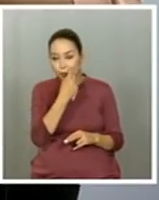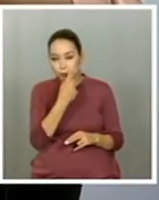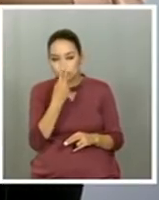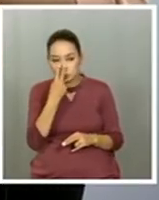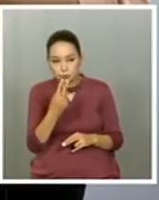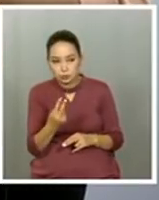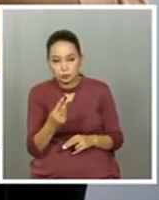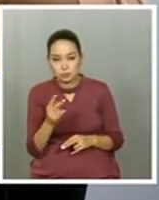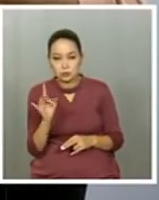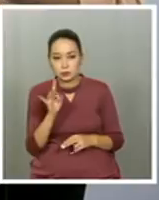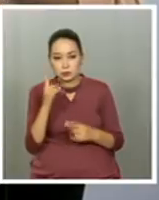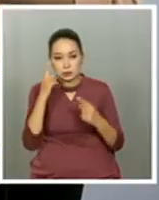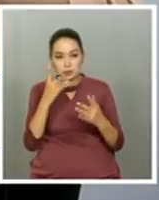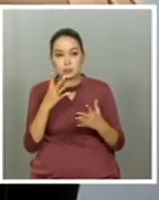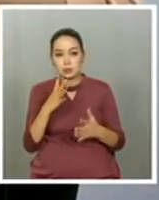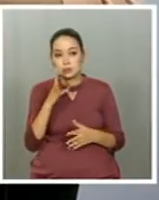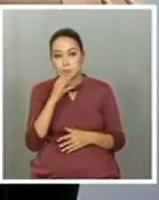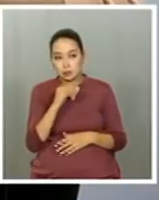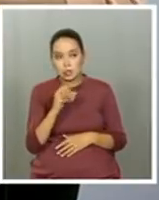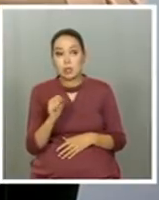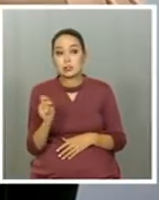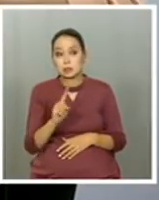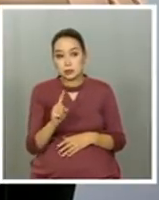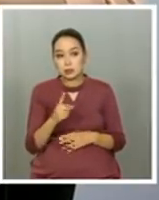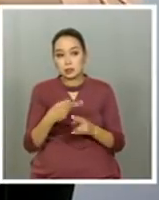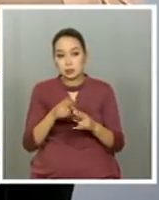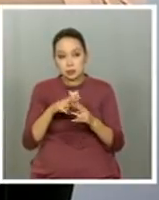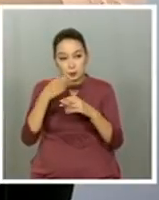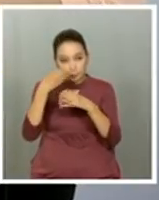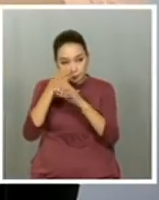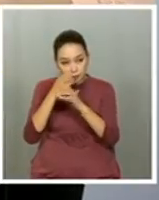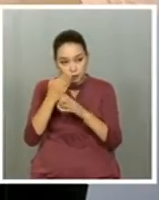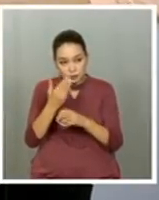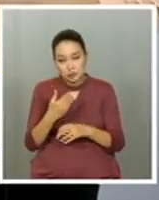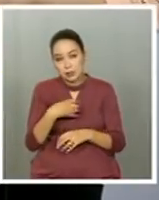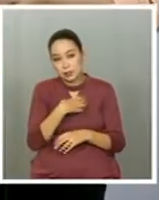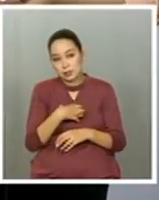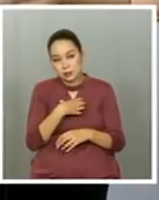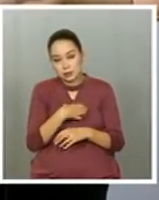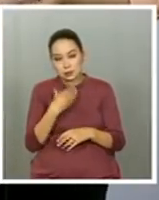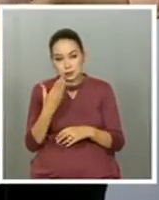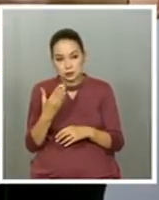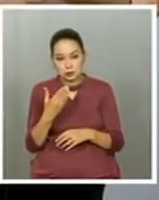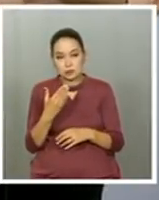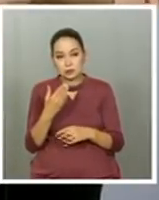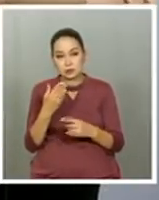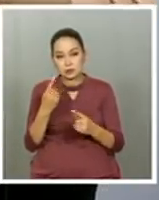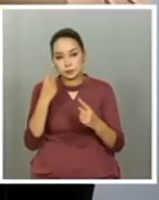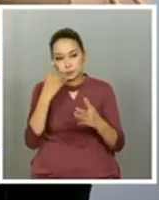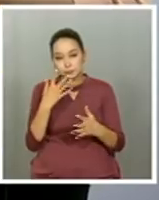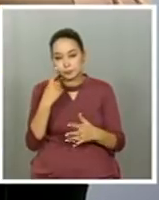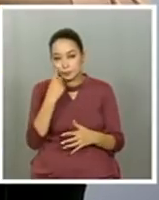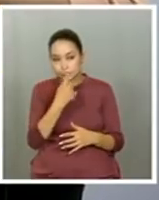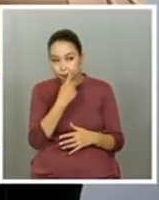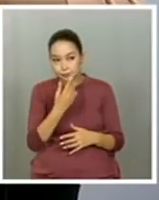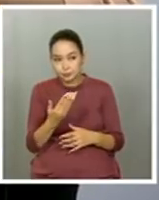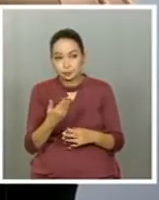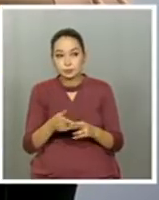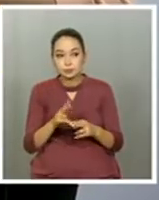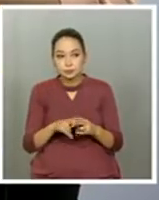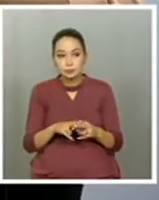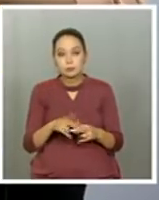шегі. Ал Z ол микроскоптың негізгі айқындау шегі. Біз жаңа алдыңғы сабақта айтып өткен болатынбыз,